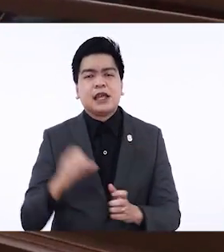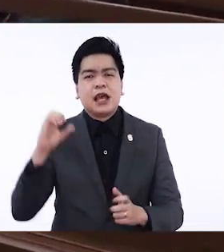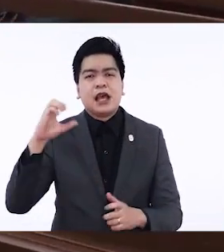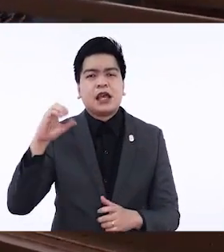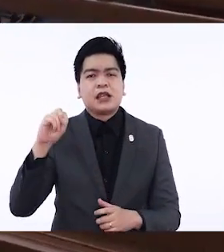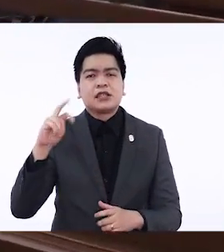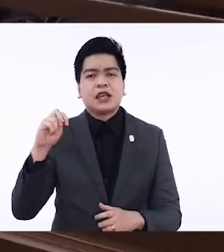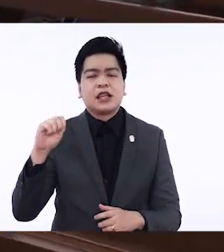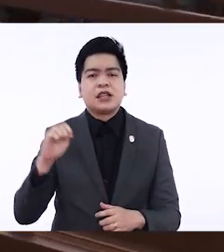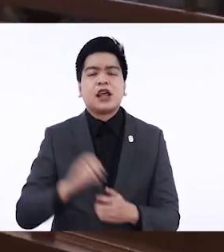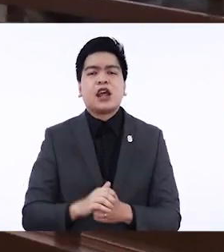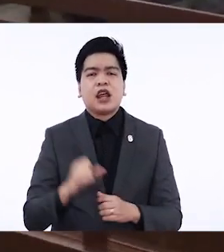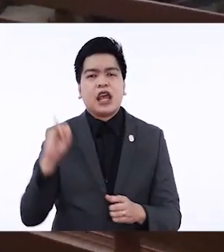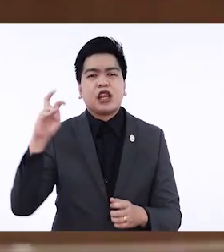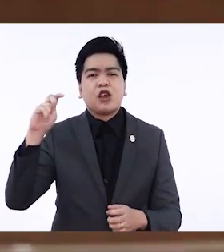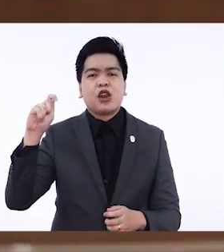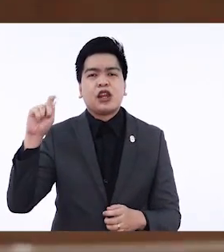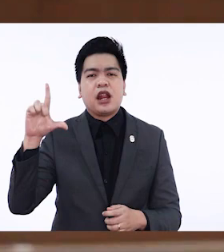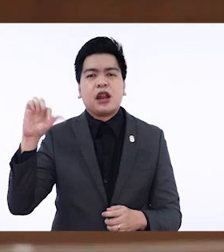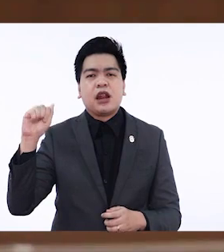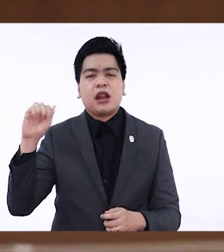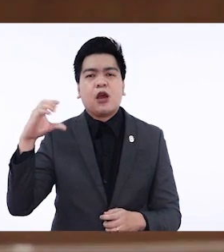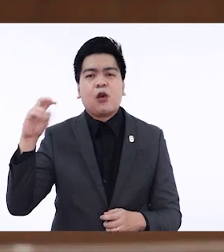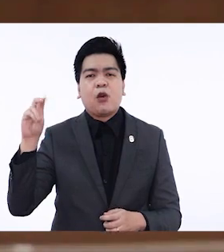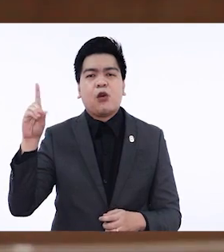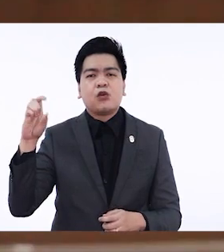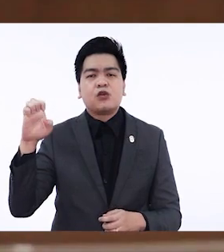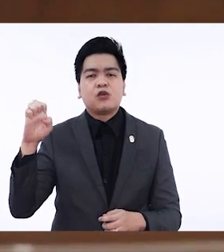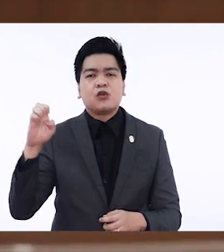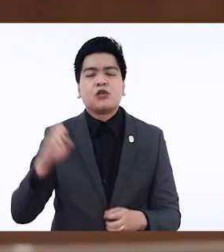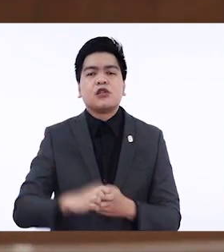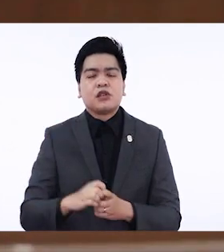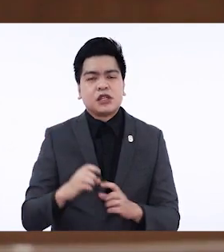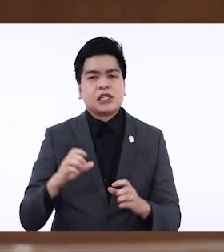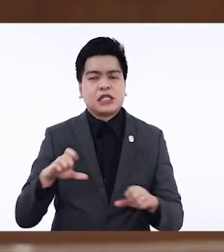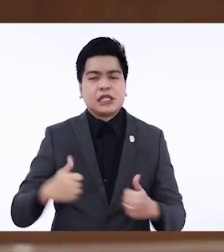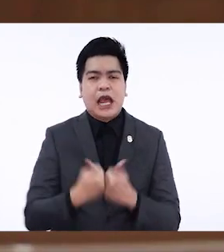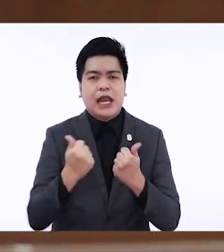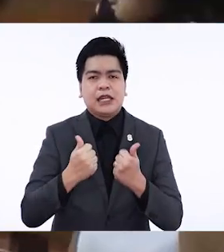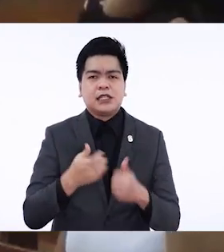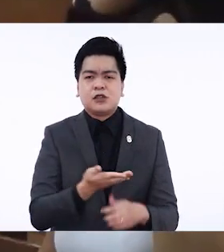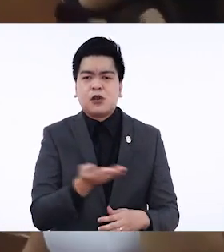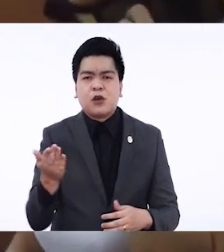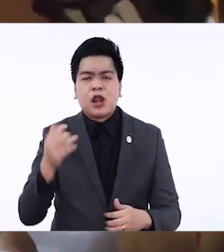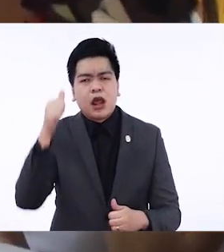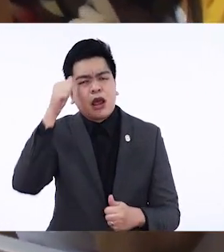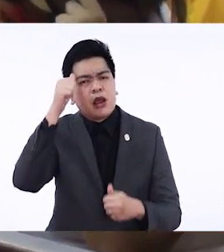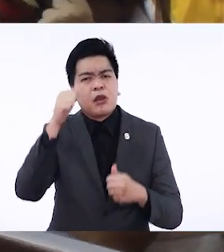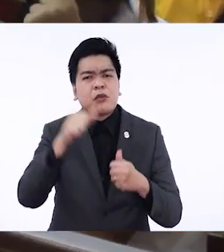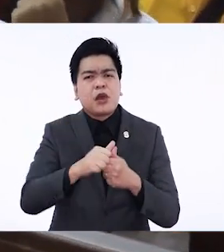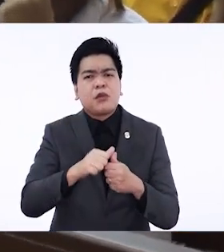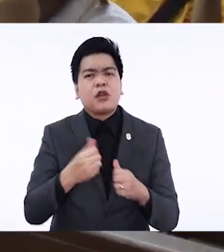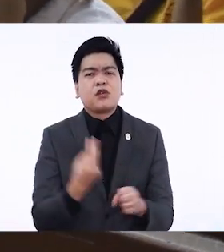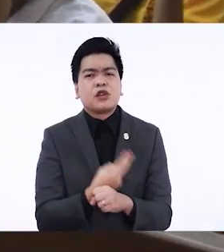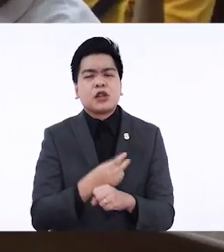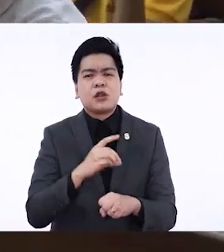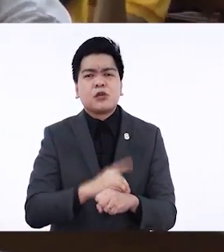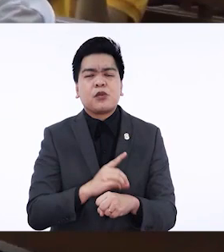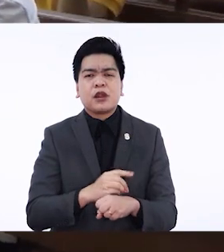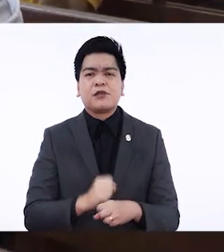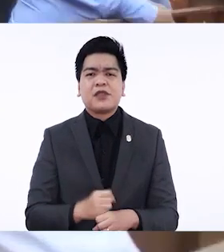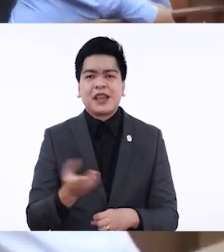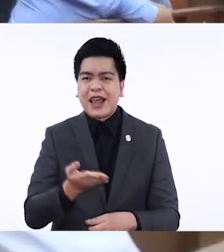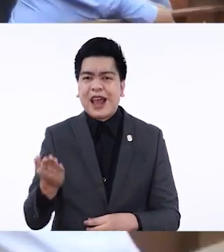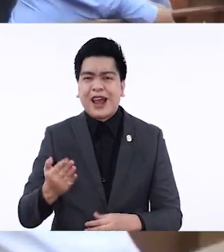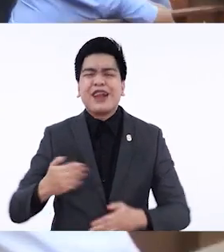Code Challenge ay upang matandaan nila kung ano talaga ang mga dapat nilang gawin sa kanilang pagtupad. Naging magalak ang mga kapatid na